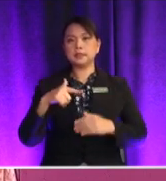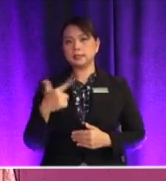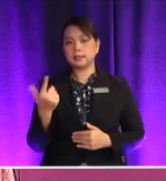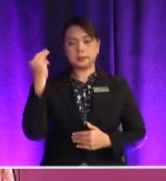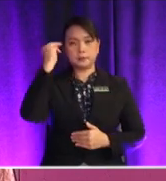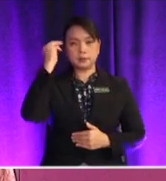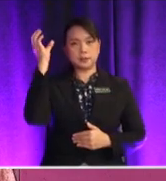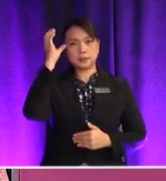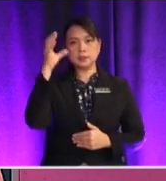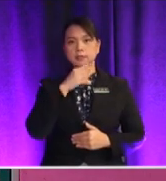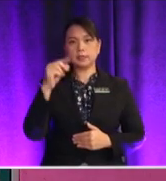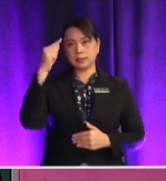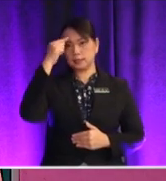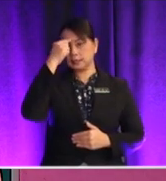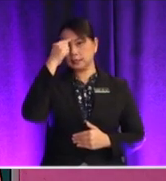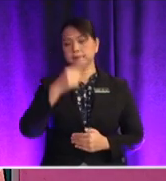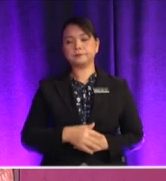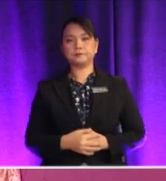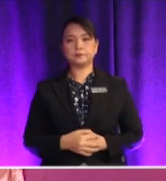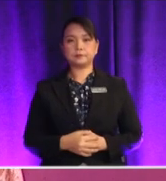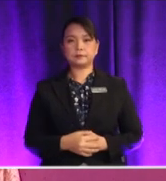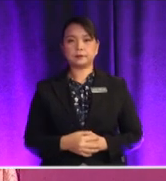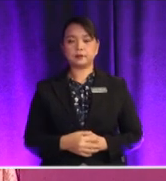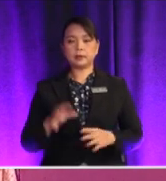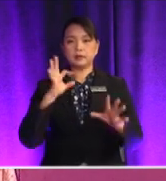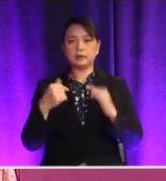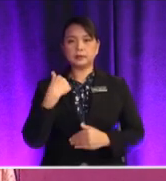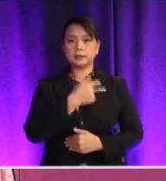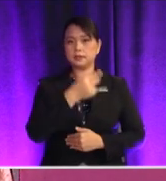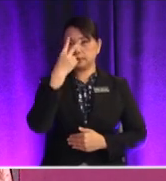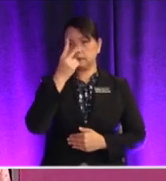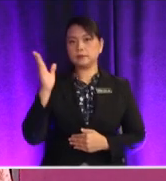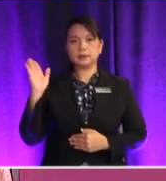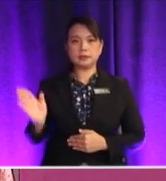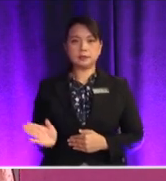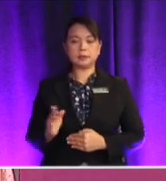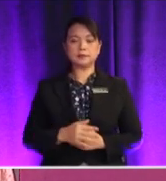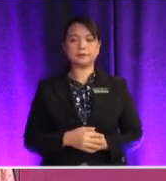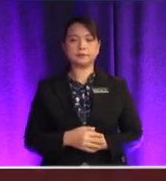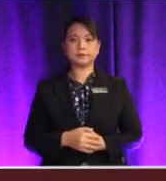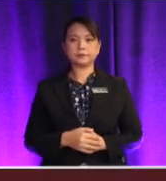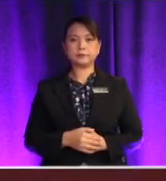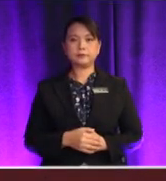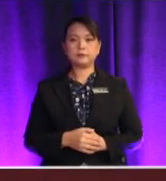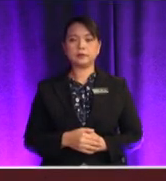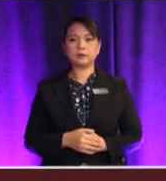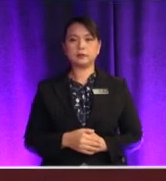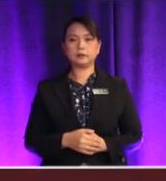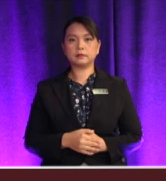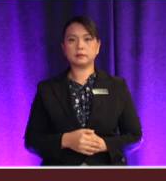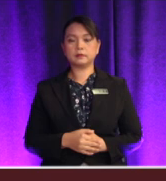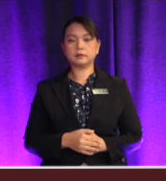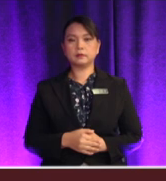Cina dan India. Okey, kalau kita tengok dekat sini ialah keakraban Malaysia kita ini secara tidak langsung telah